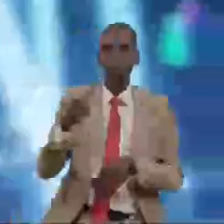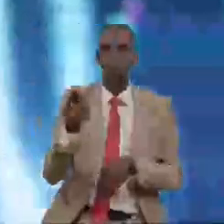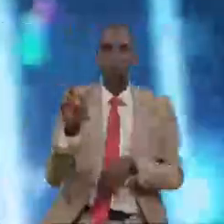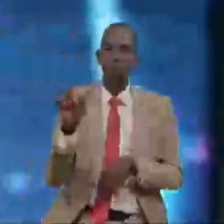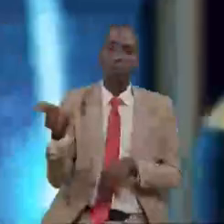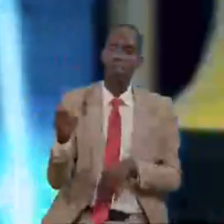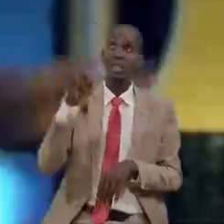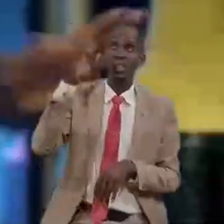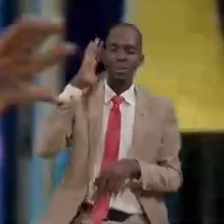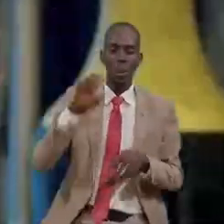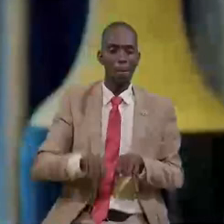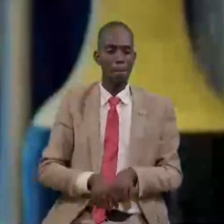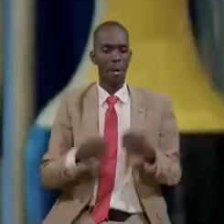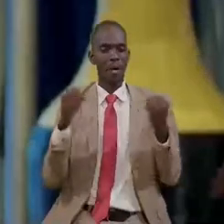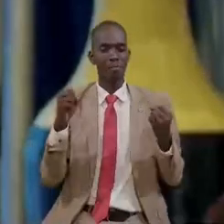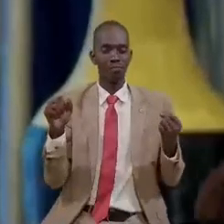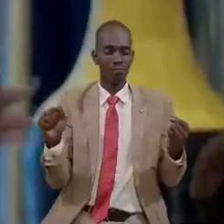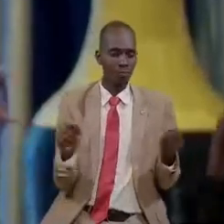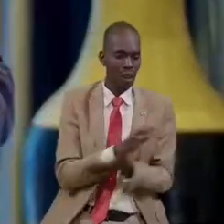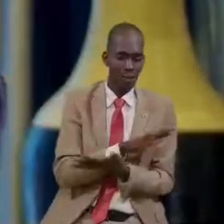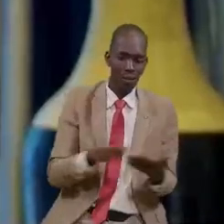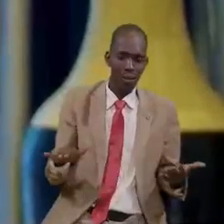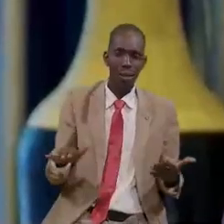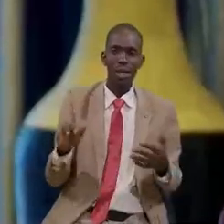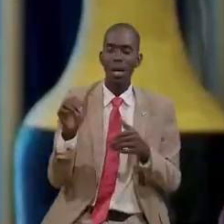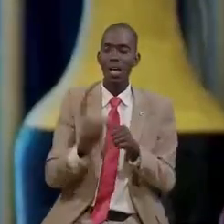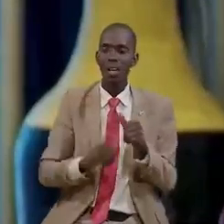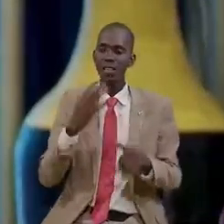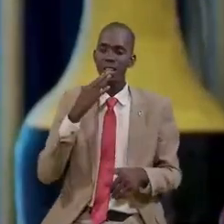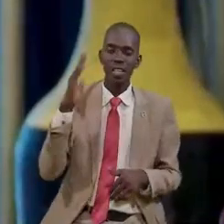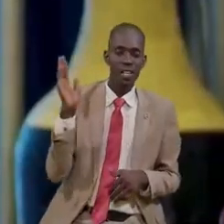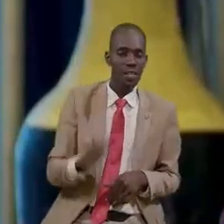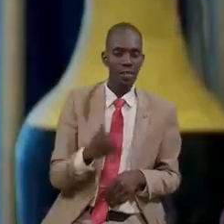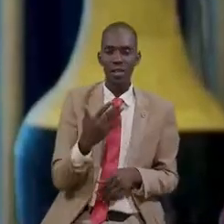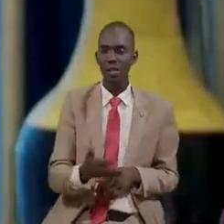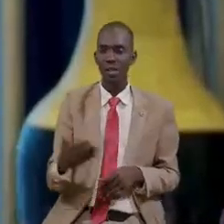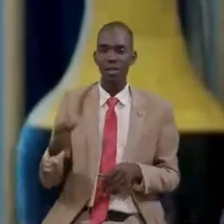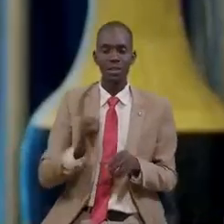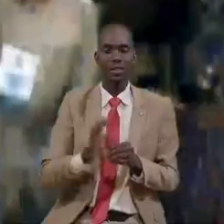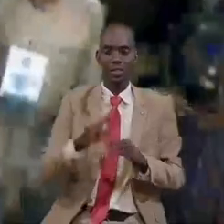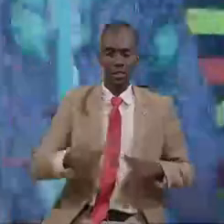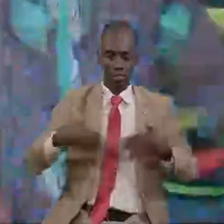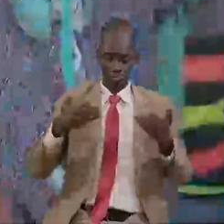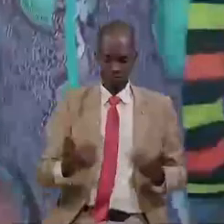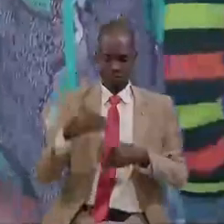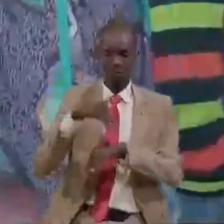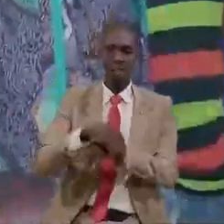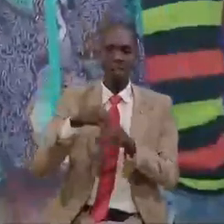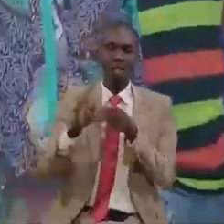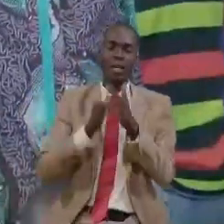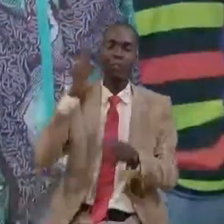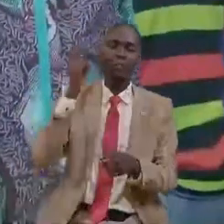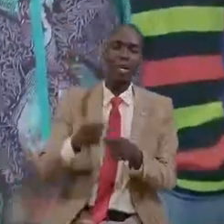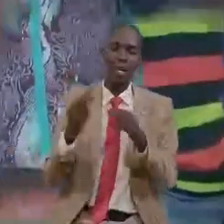qui détruira, qui écrasera toutes choses mauvaises dans votre vie ce jour au nom de